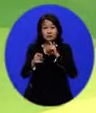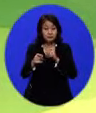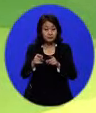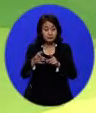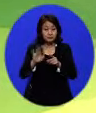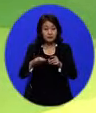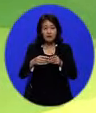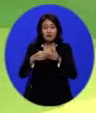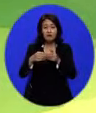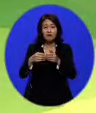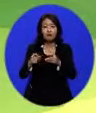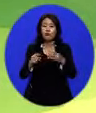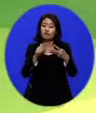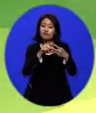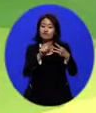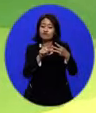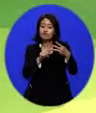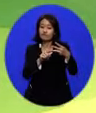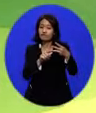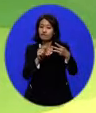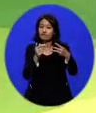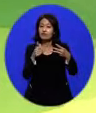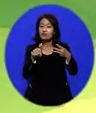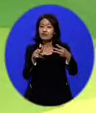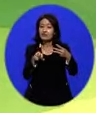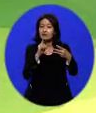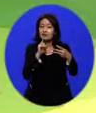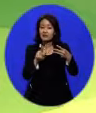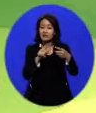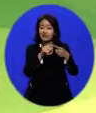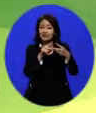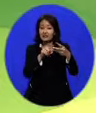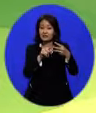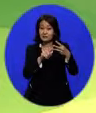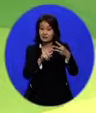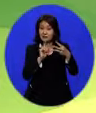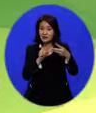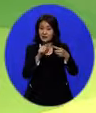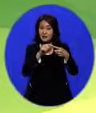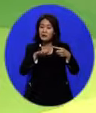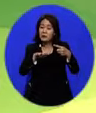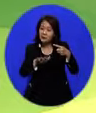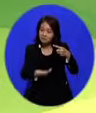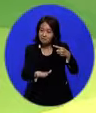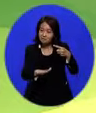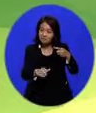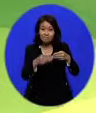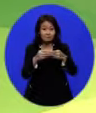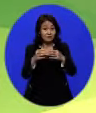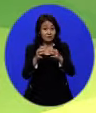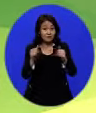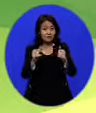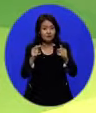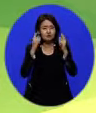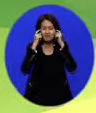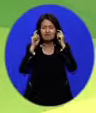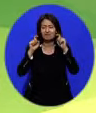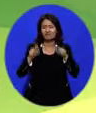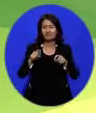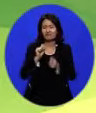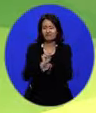이 리더를 3단계로 나눠요. 그 1, 2, 3단계. 1단계는 좀 낮은 리더겠죠. 이거 멍청한 리더라고 제가